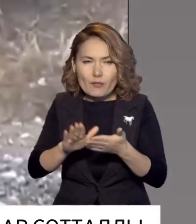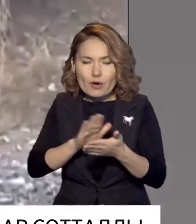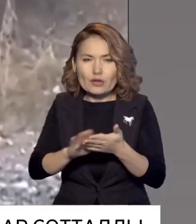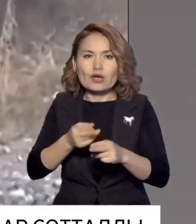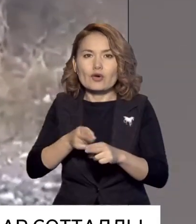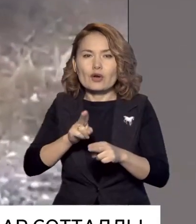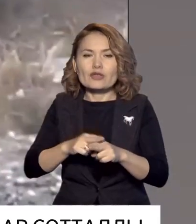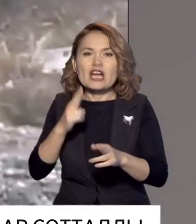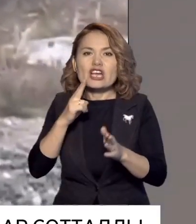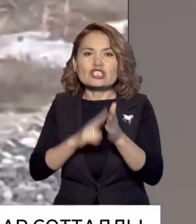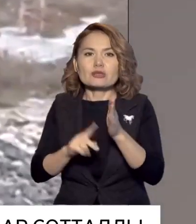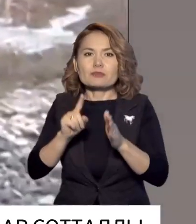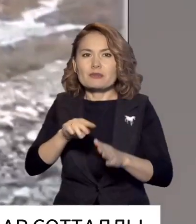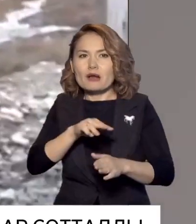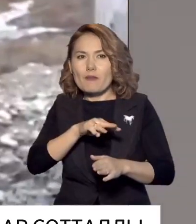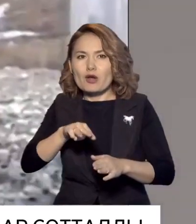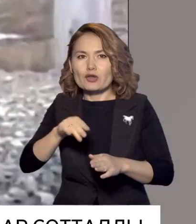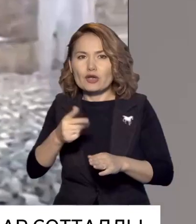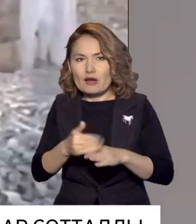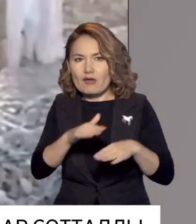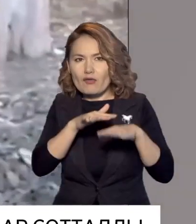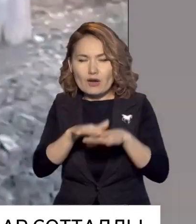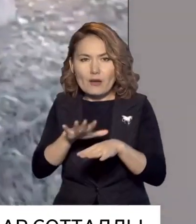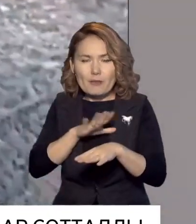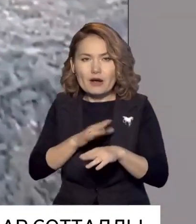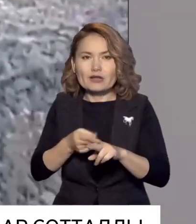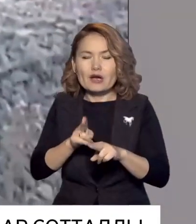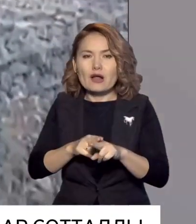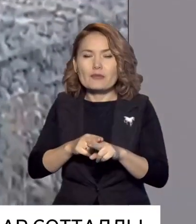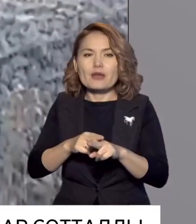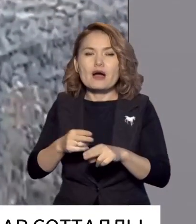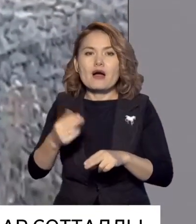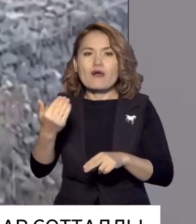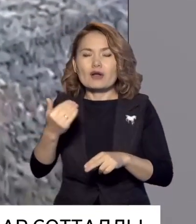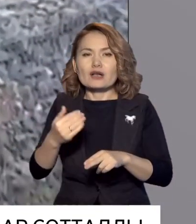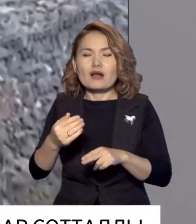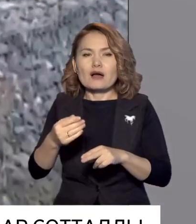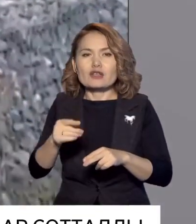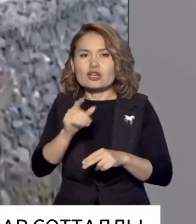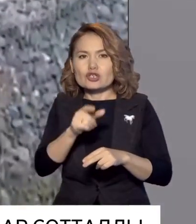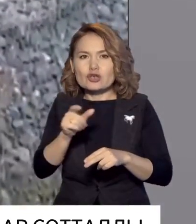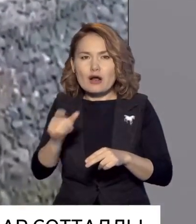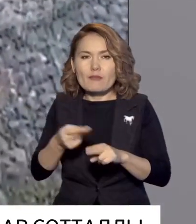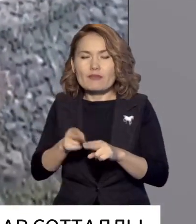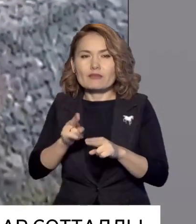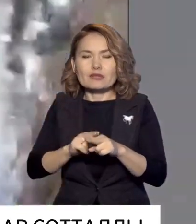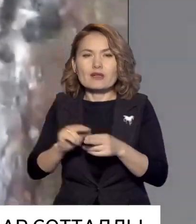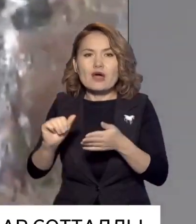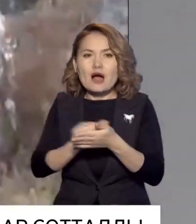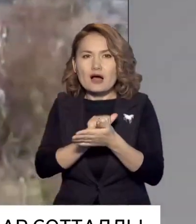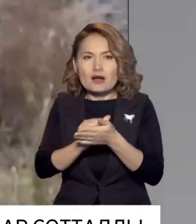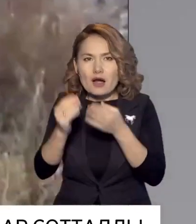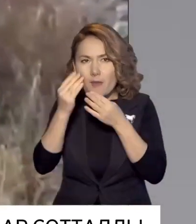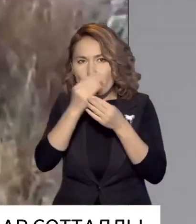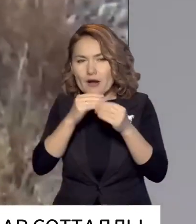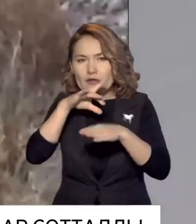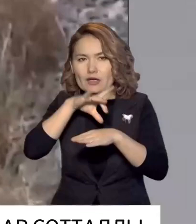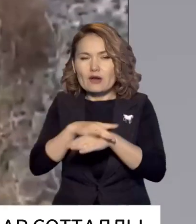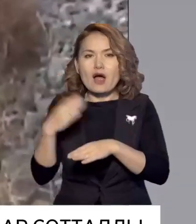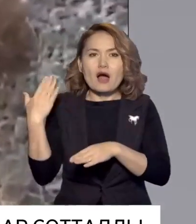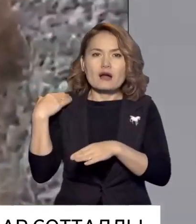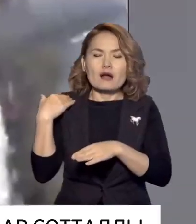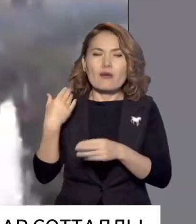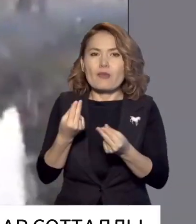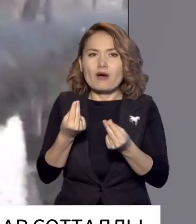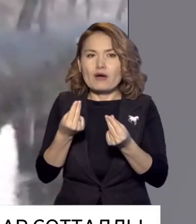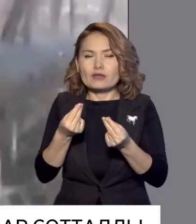жағасын бекітуге 71 миллион теңге қарастырылған, алайда кәсіпкер орындалған жұмыстар актісіне жалған мәліметтер жазып, лауазымды тұлғаның